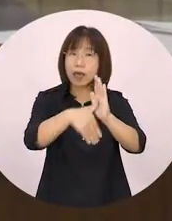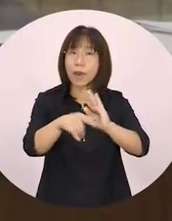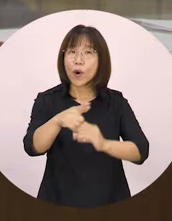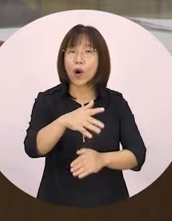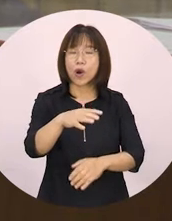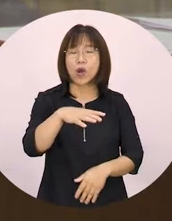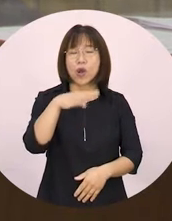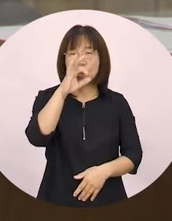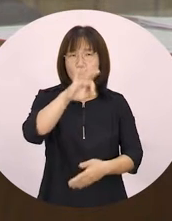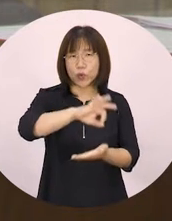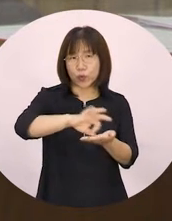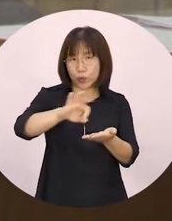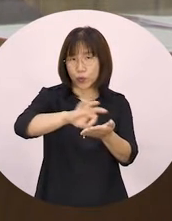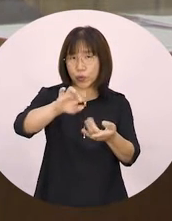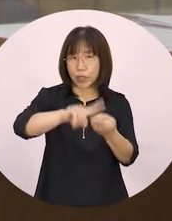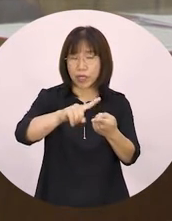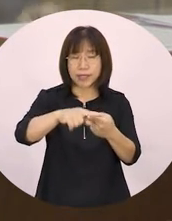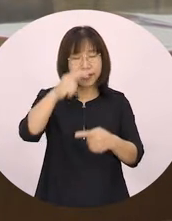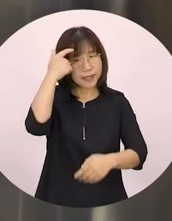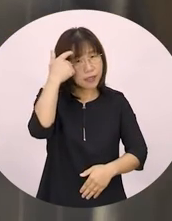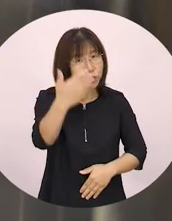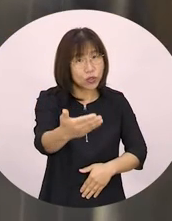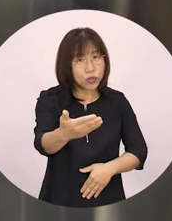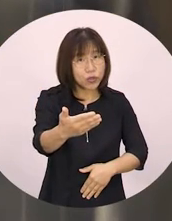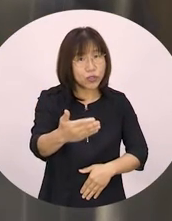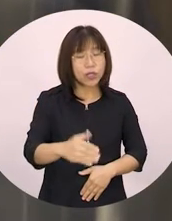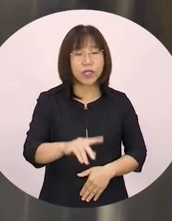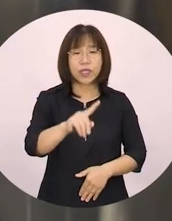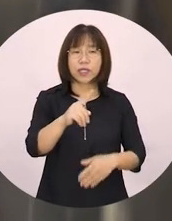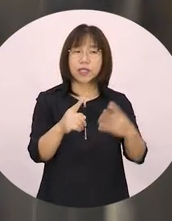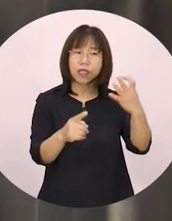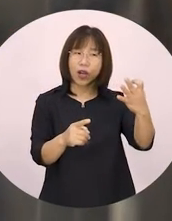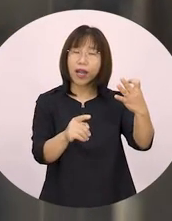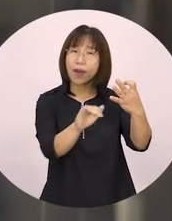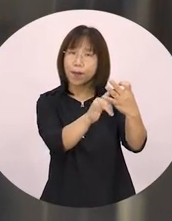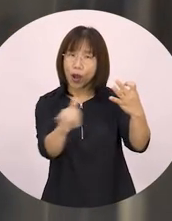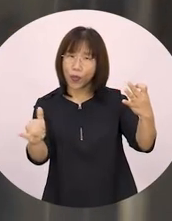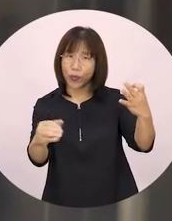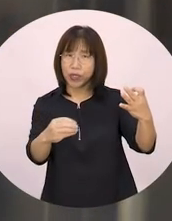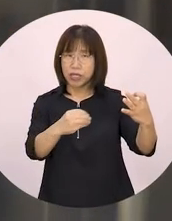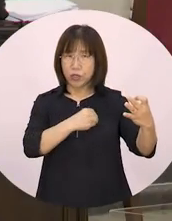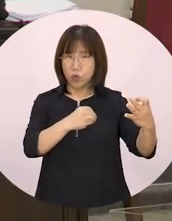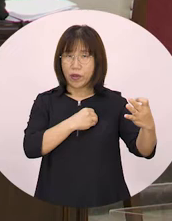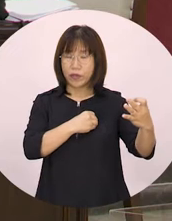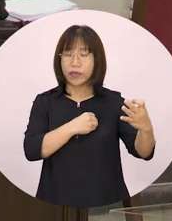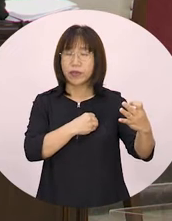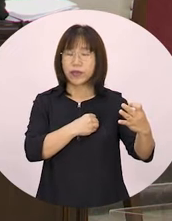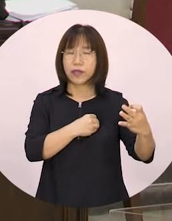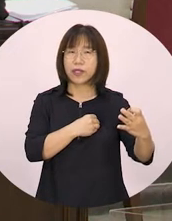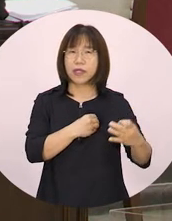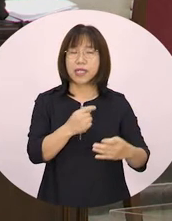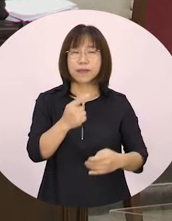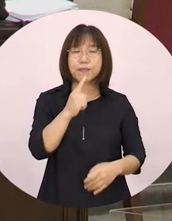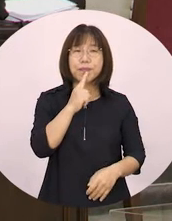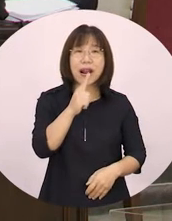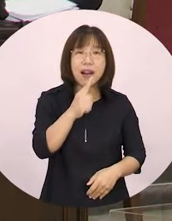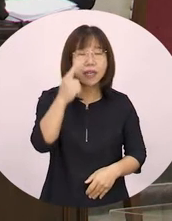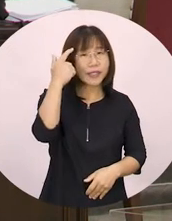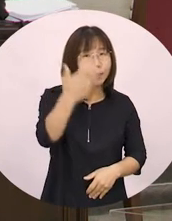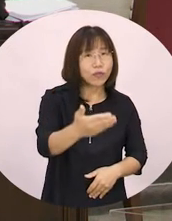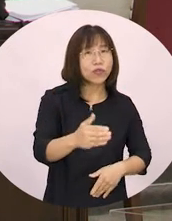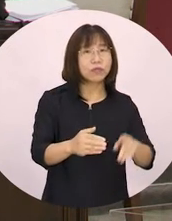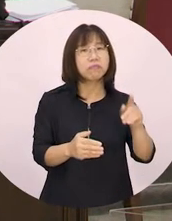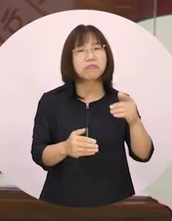는 집행부에 대한 구정질문 의 시간에 갖고 모두 14명의 원이 구두 질문 15건